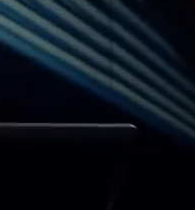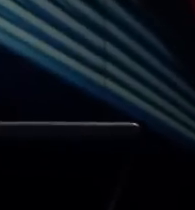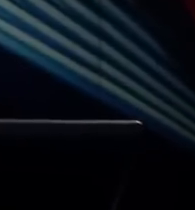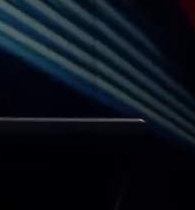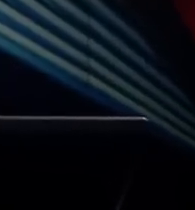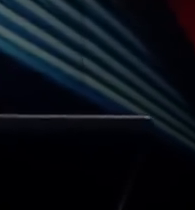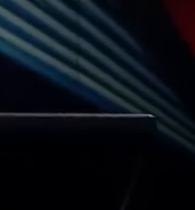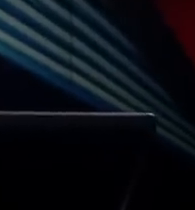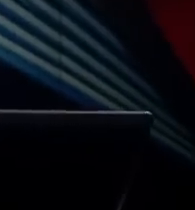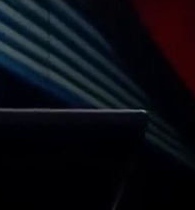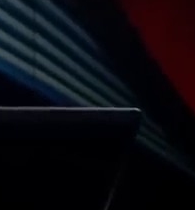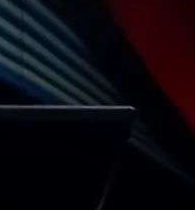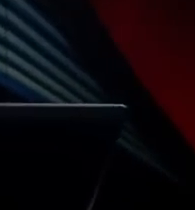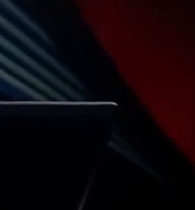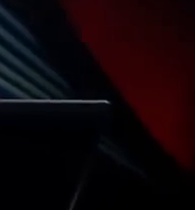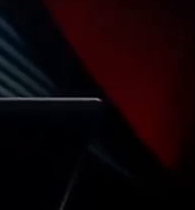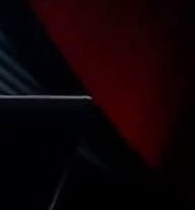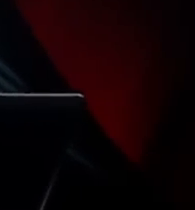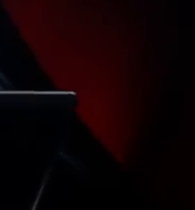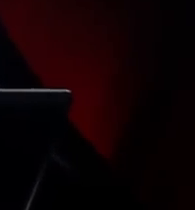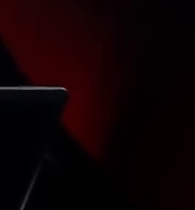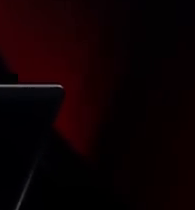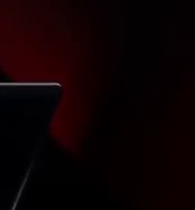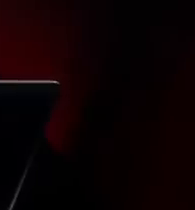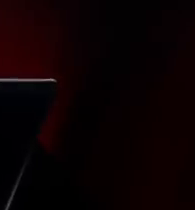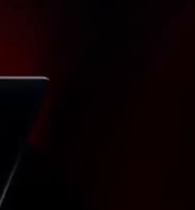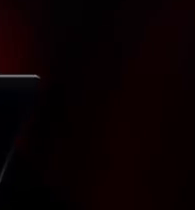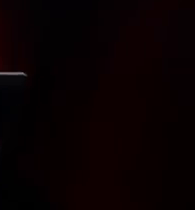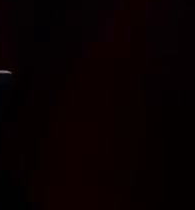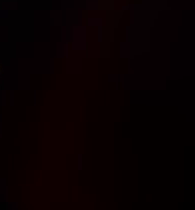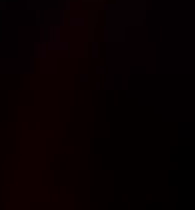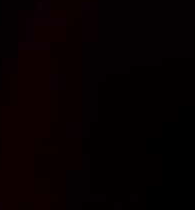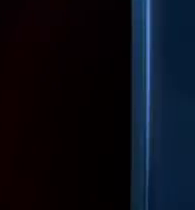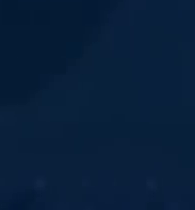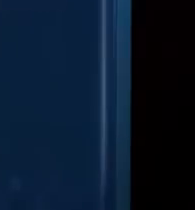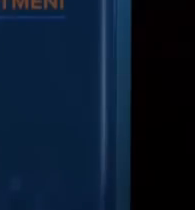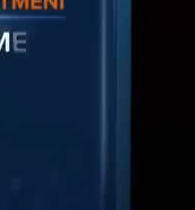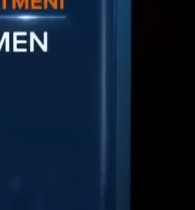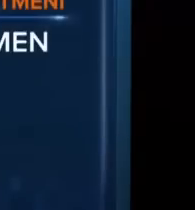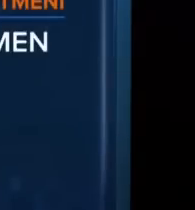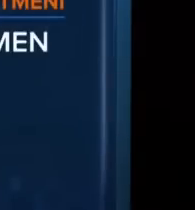Günün gelişmelerini anlattık. Haberin merkezinden, ATV Haber Merkezi'nden iyi akşamlar, hoşça kalın.